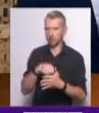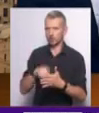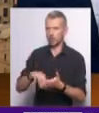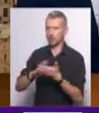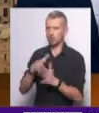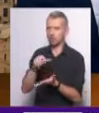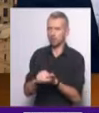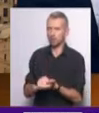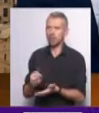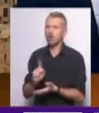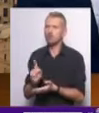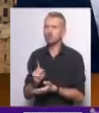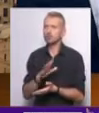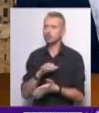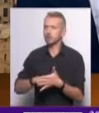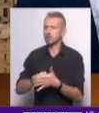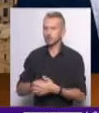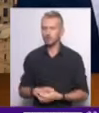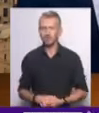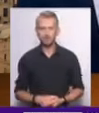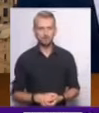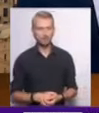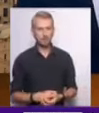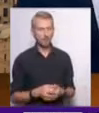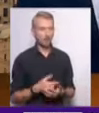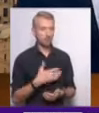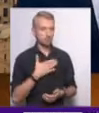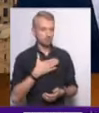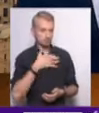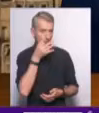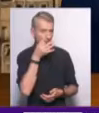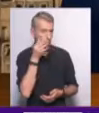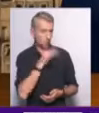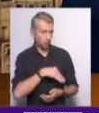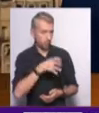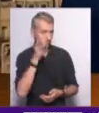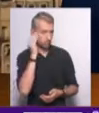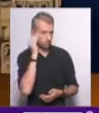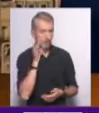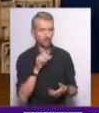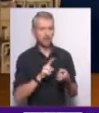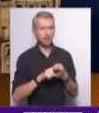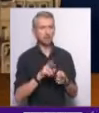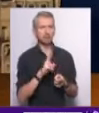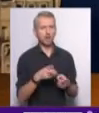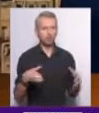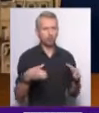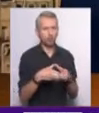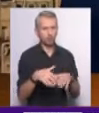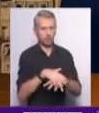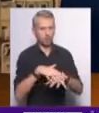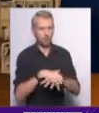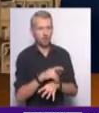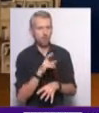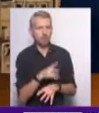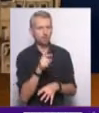договору оренди? Що спонукало? Згідно мого досвіду, все залежить від того, наскільки згуртована громада, наскільки вона об'єднана і